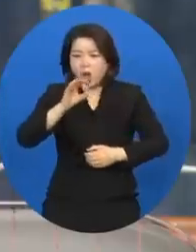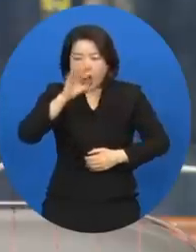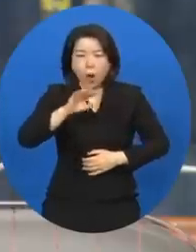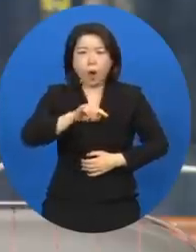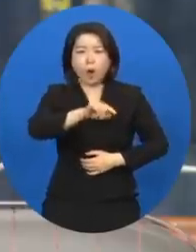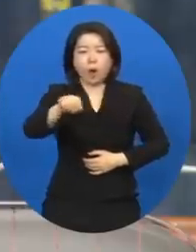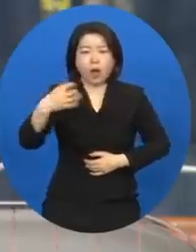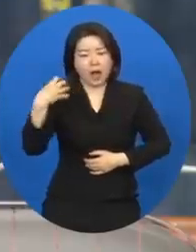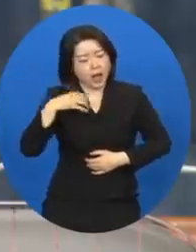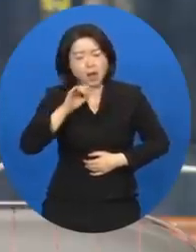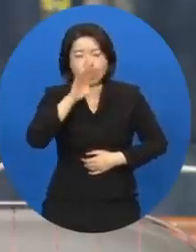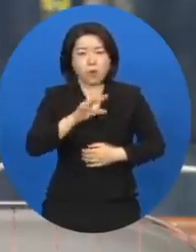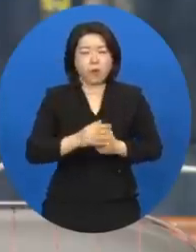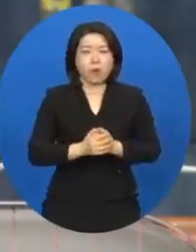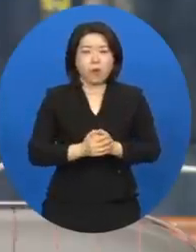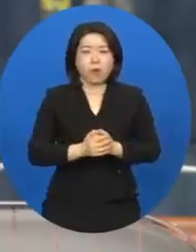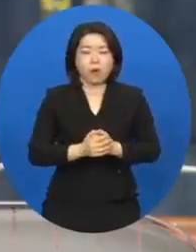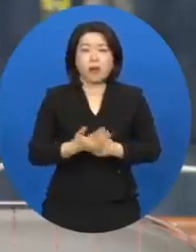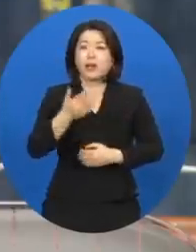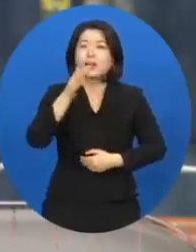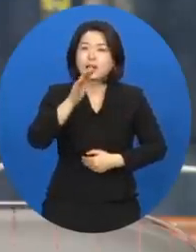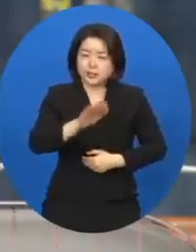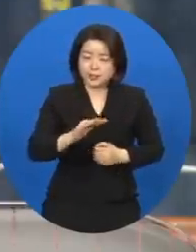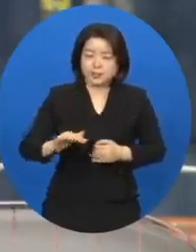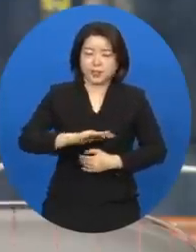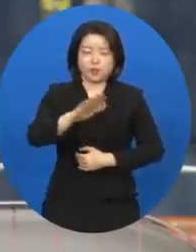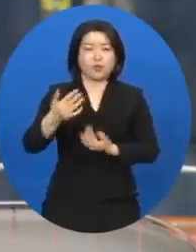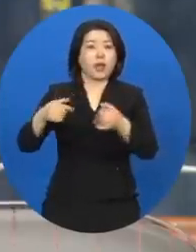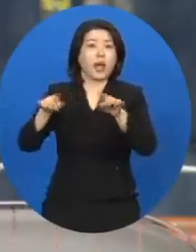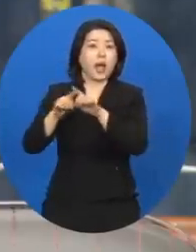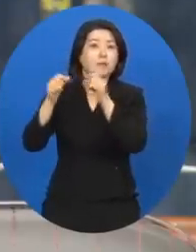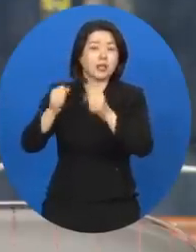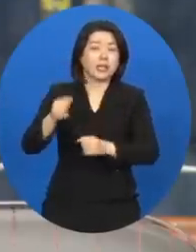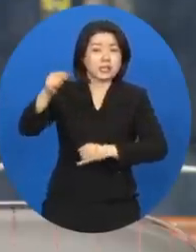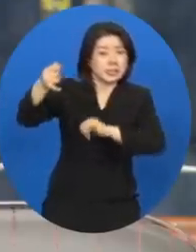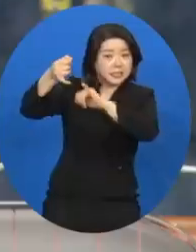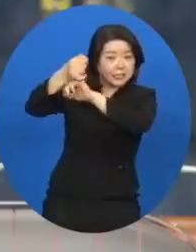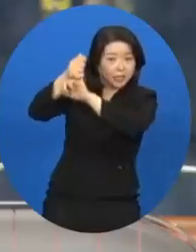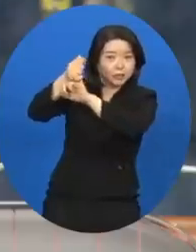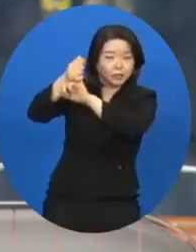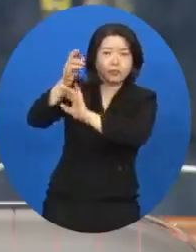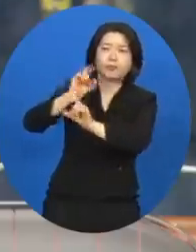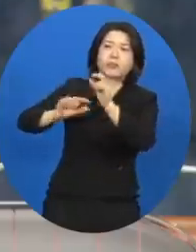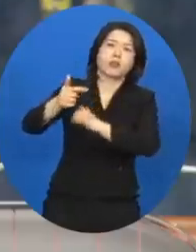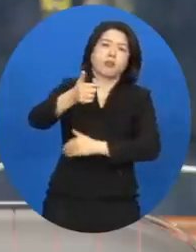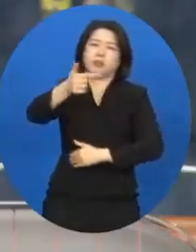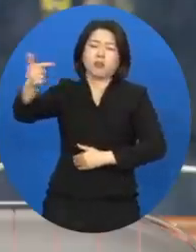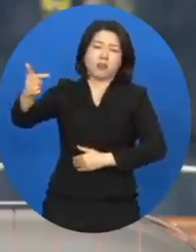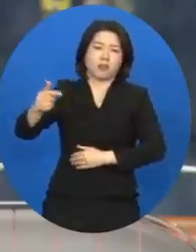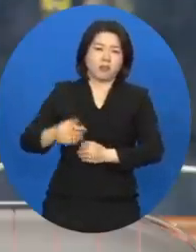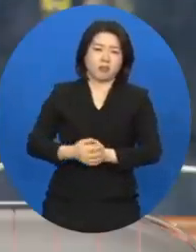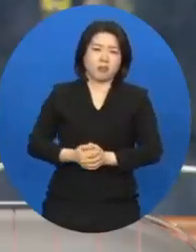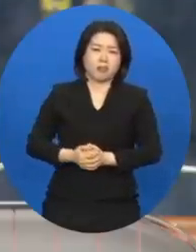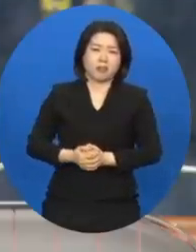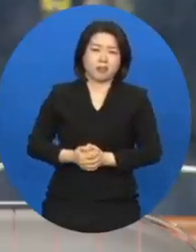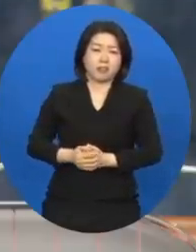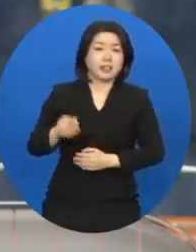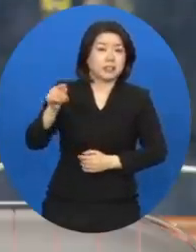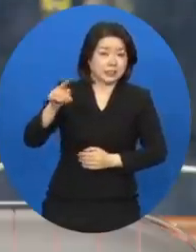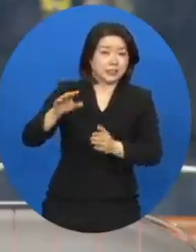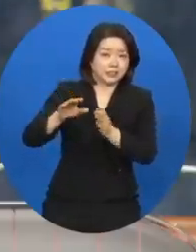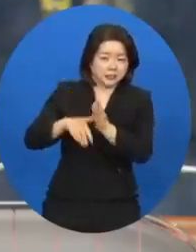수 없었던 문제예요. 근데 우리와 함께 하시겠다는 약속이 더 컸어요.